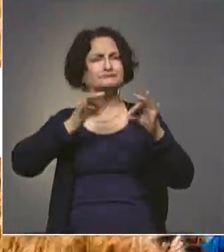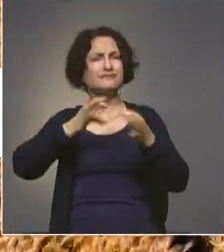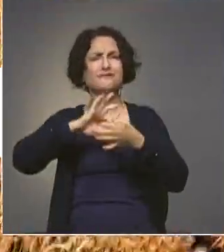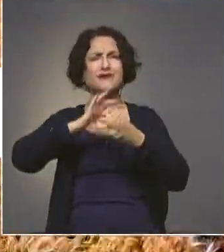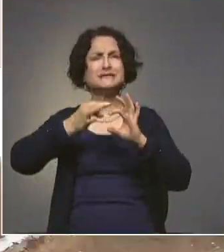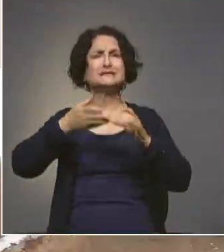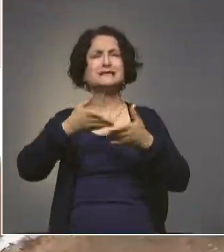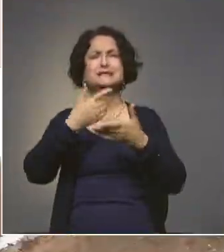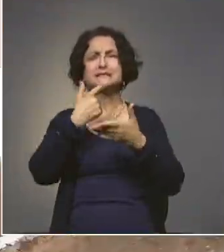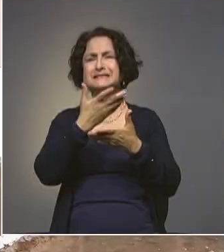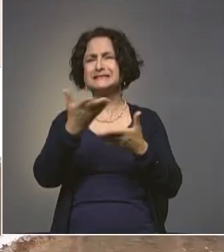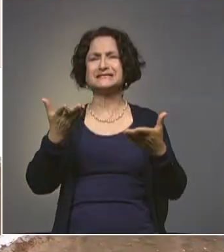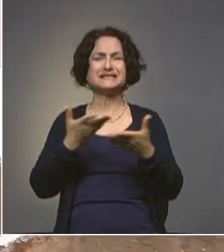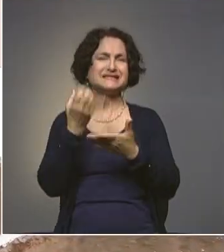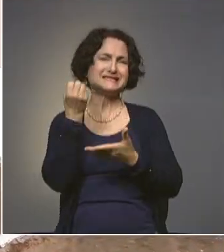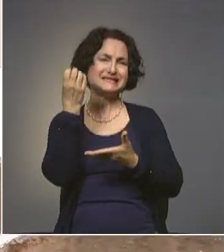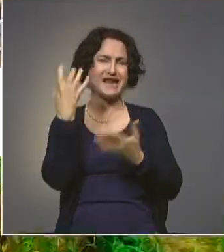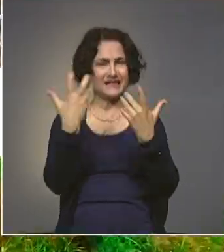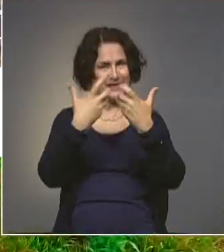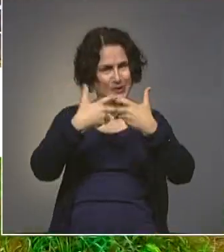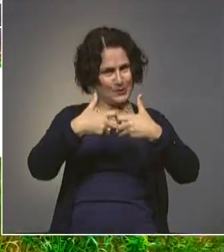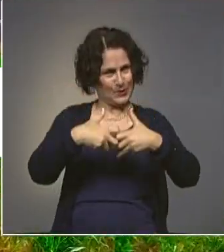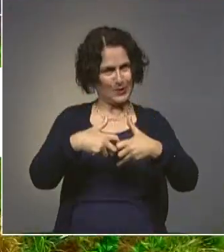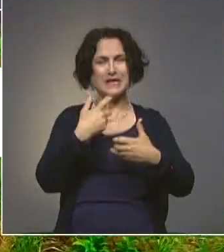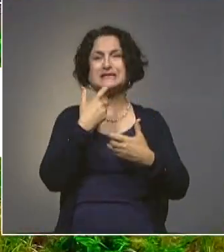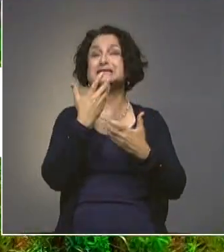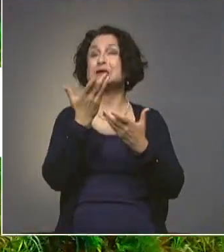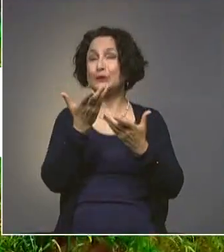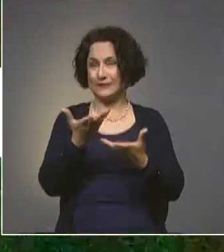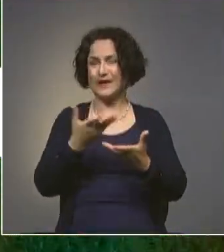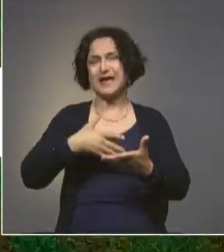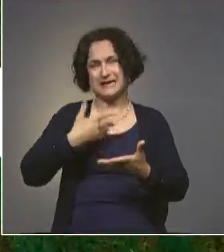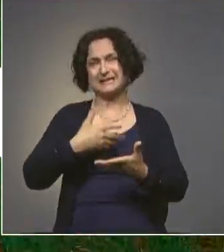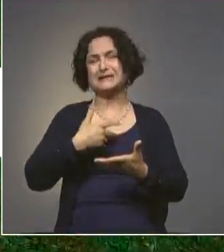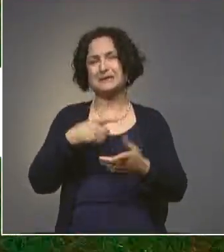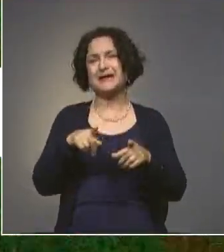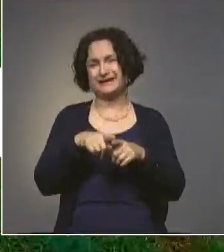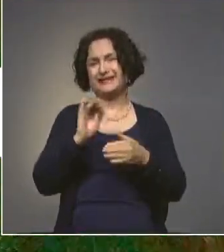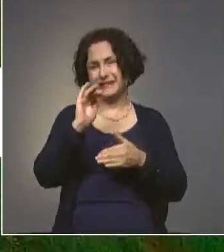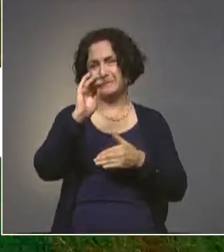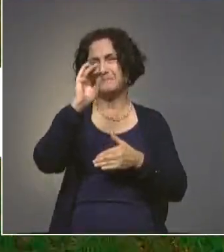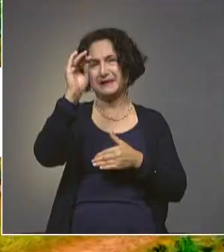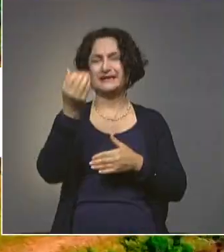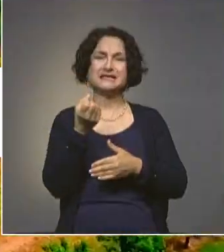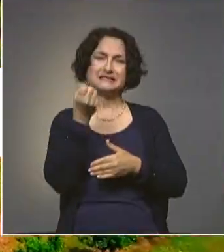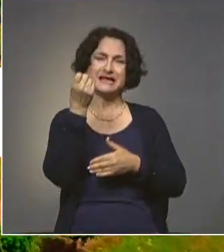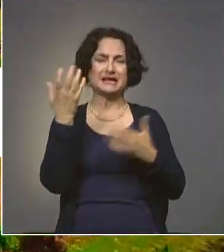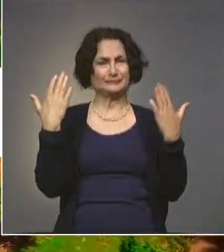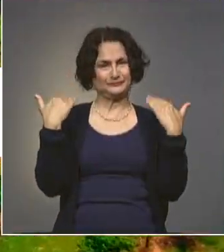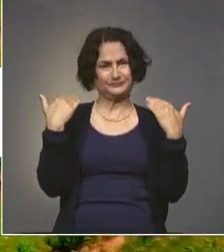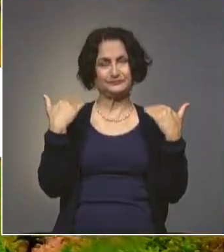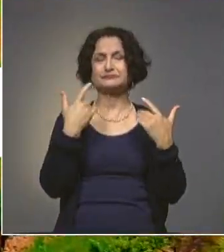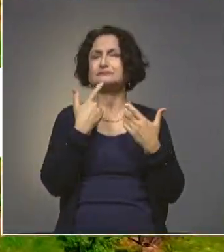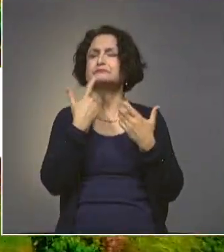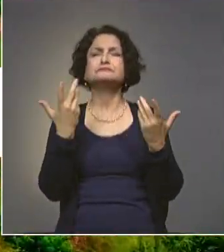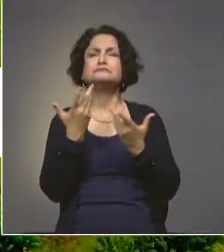Затова решихме, че така ще се казва Uni Green. Добре, а какво предстои всъщност още да се случва? Казвате, че